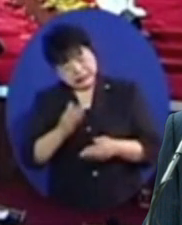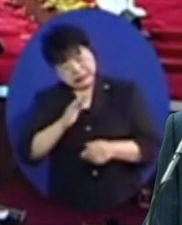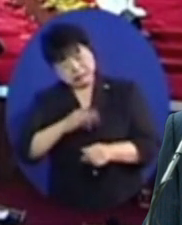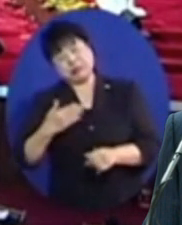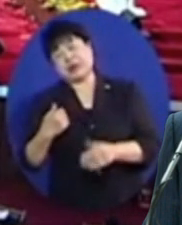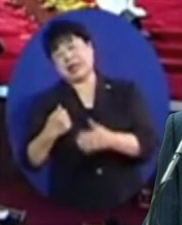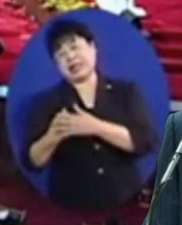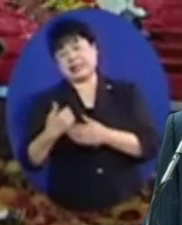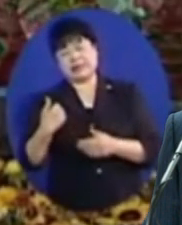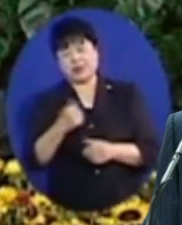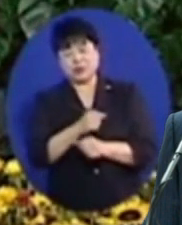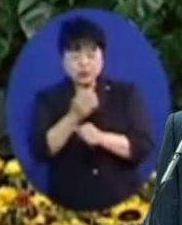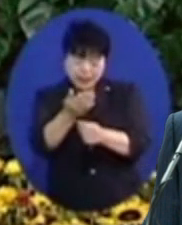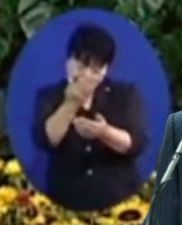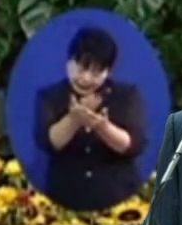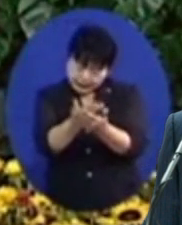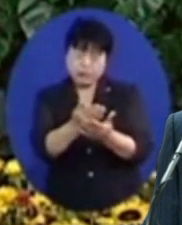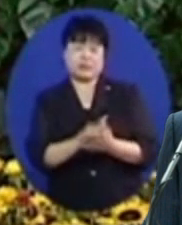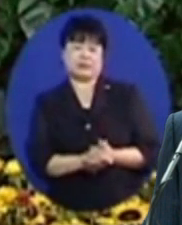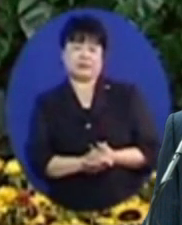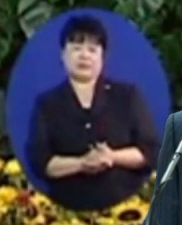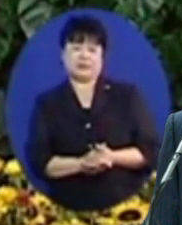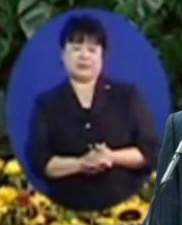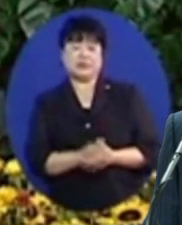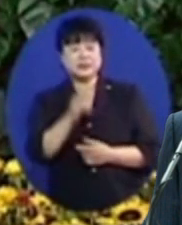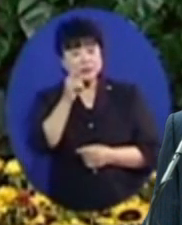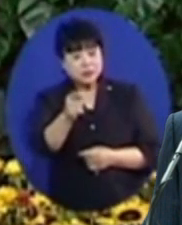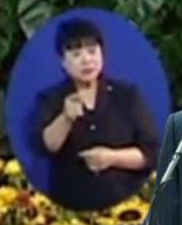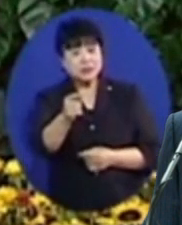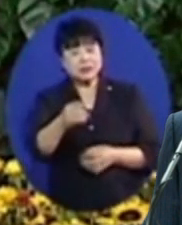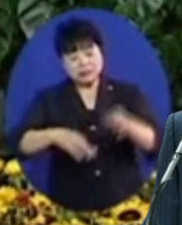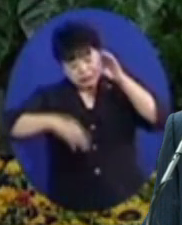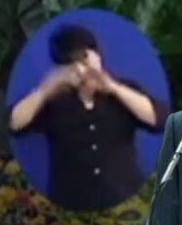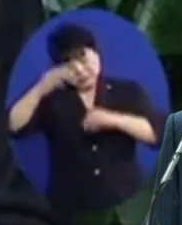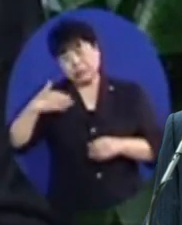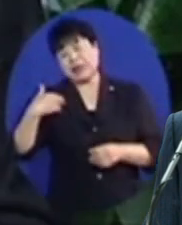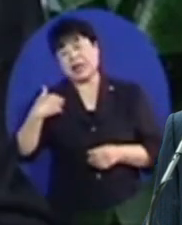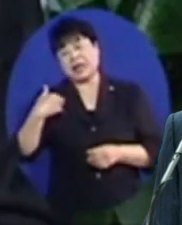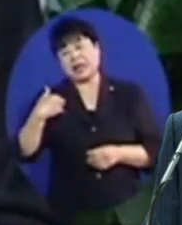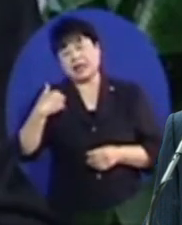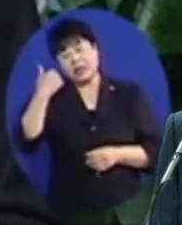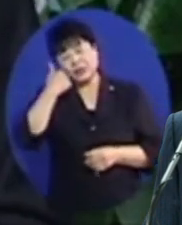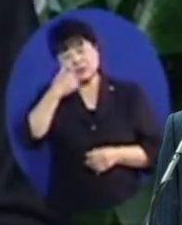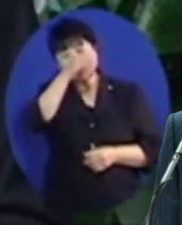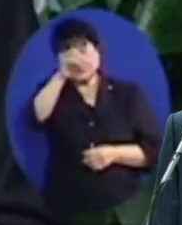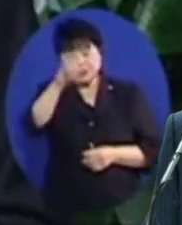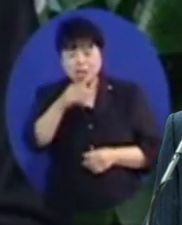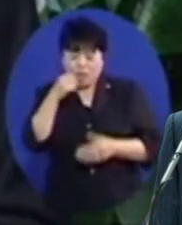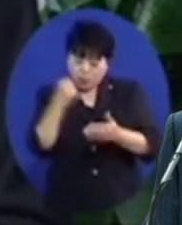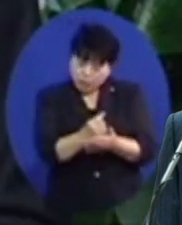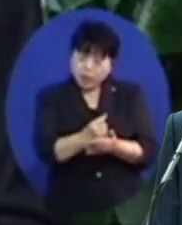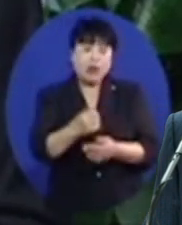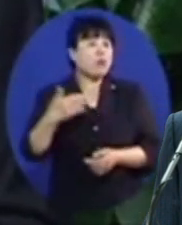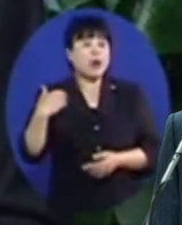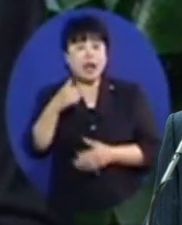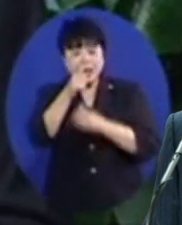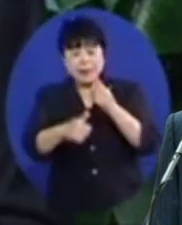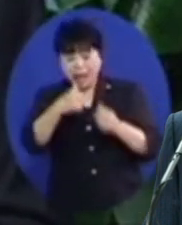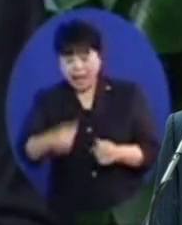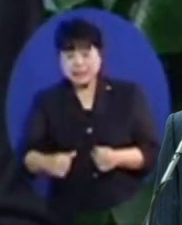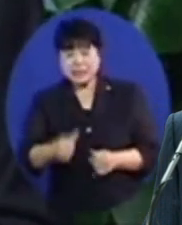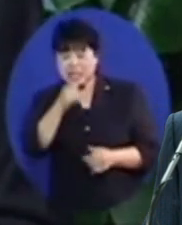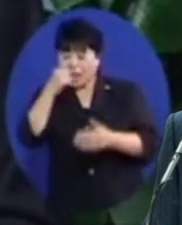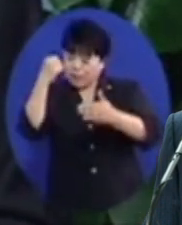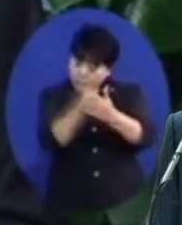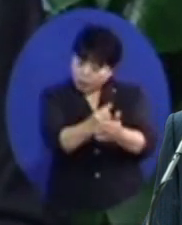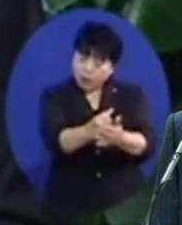못하나이다며 용서의 기도를 했습니다. 저들은 누구를 십자가에 못 박았는지 모르고 있습니다. 하나님의 아들을 십자가에